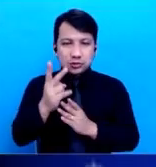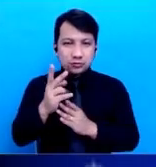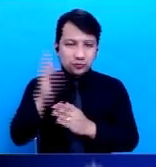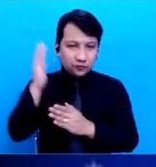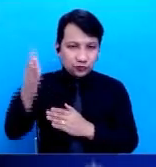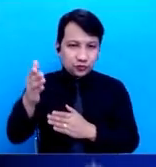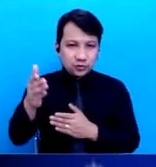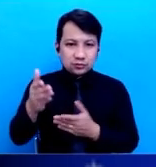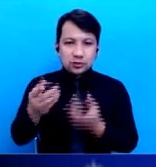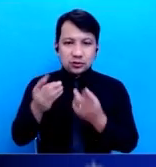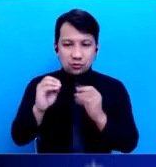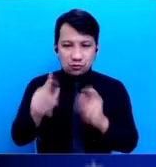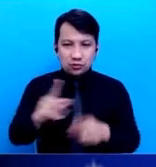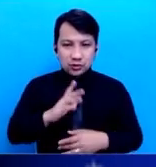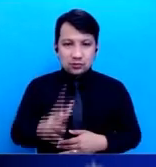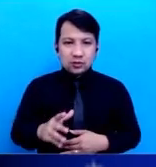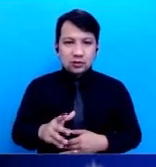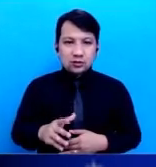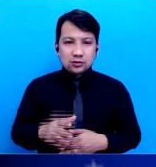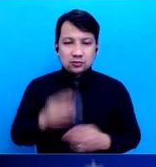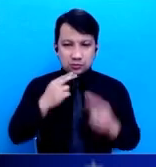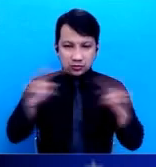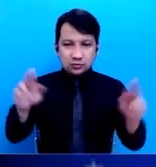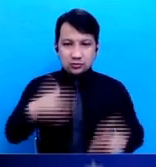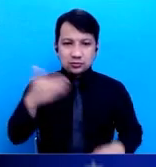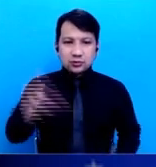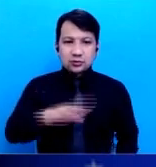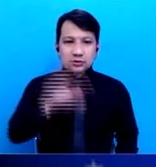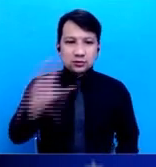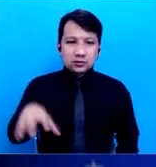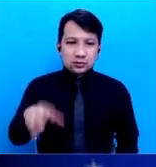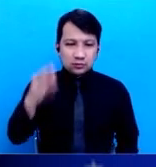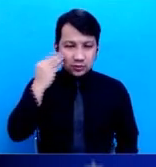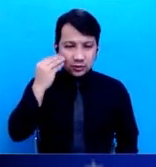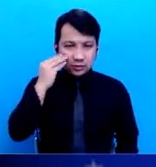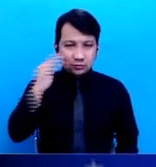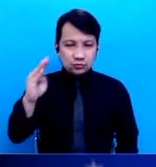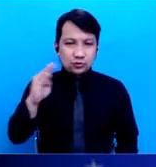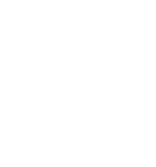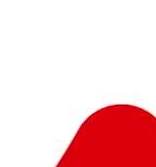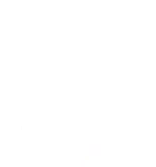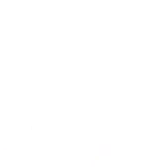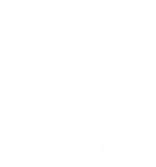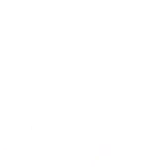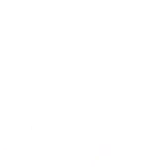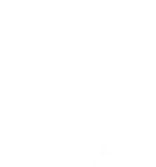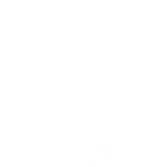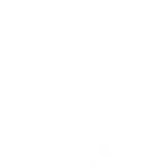Nagbabalita mula sa frontline, Martie Bautista, News 5.